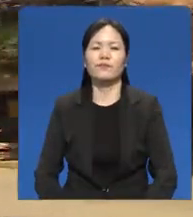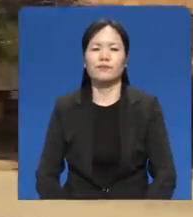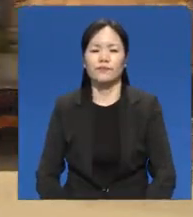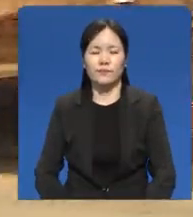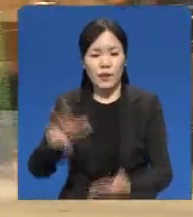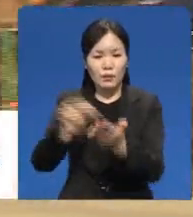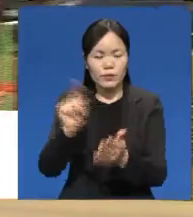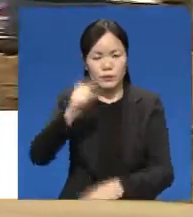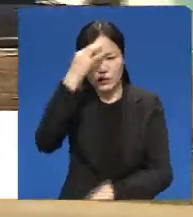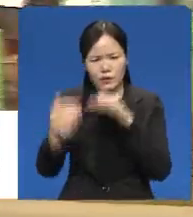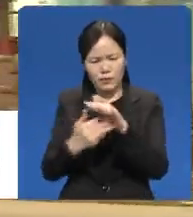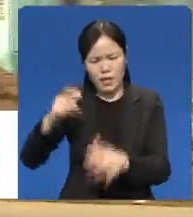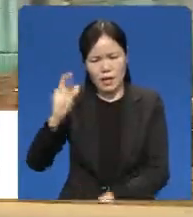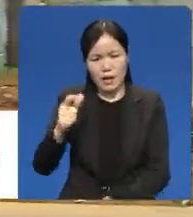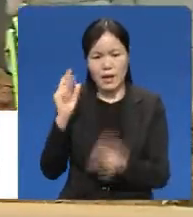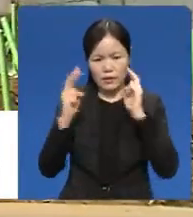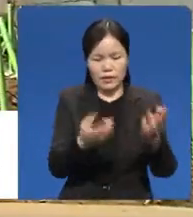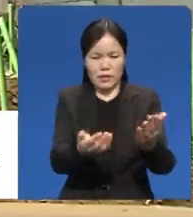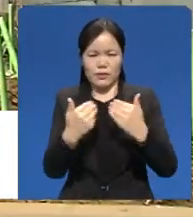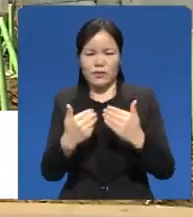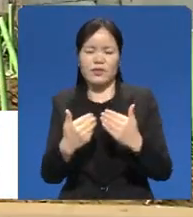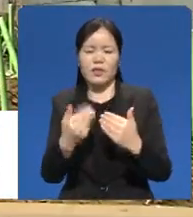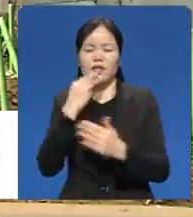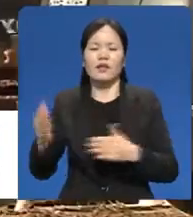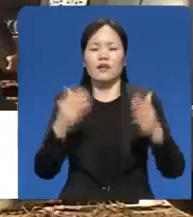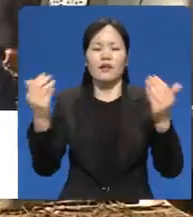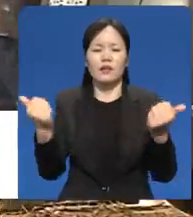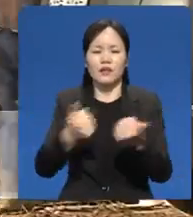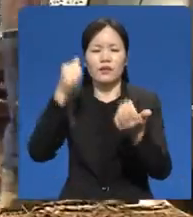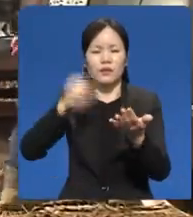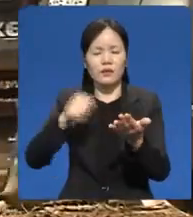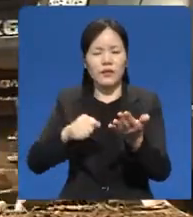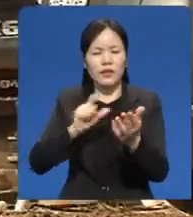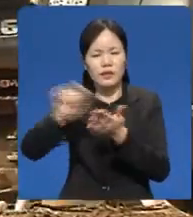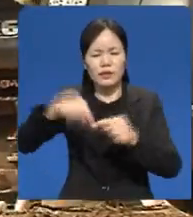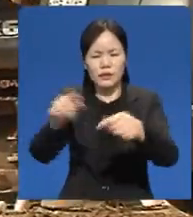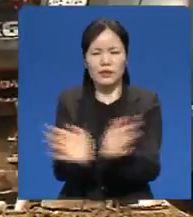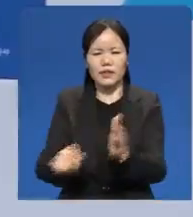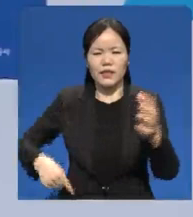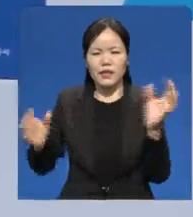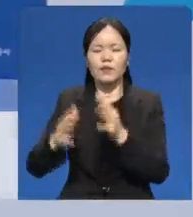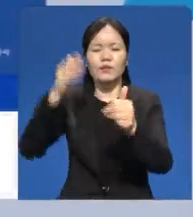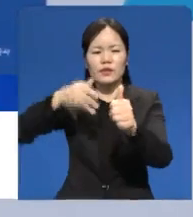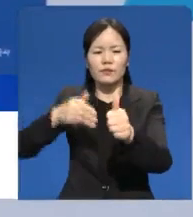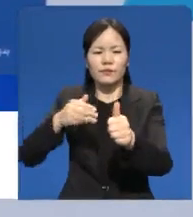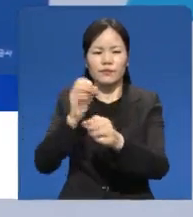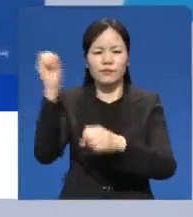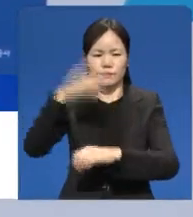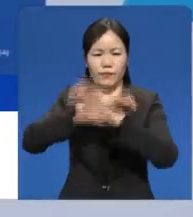관건은 첨단 강소 기업 유치 인 만큼 경기도의회 는 지자체들의 협조를 당부했습니다 당면과